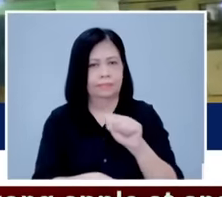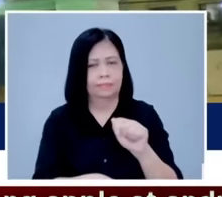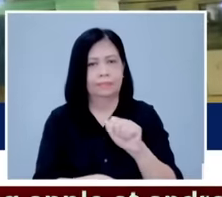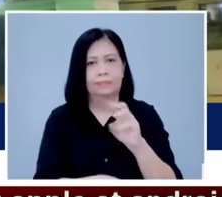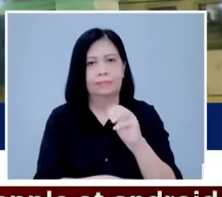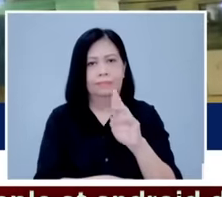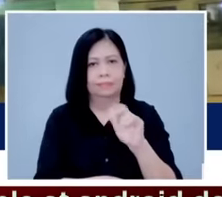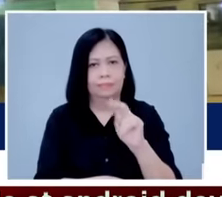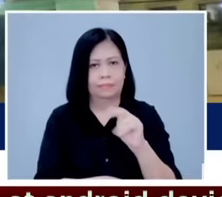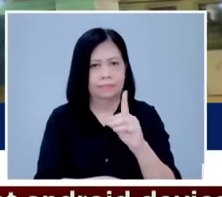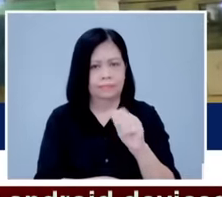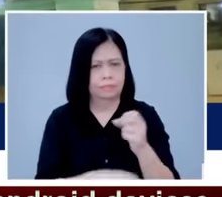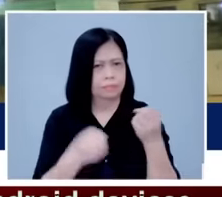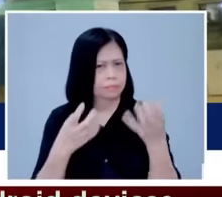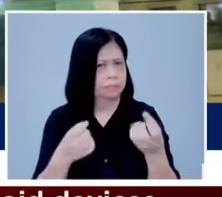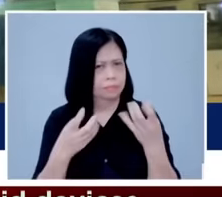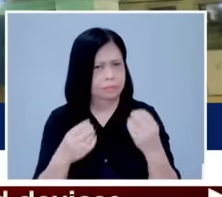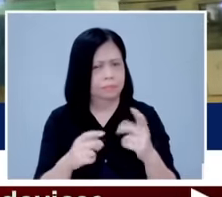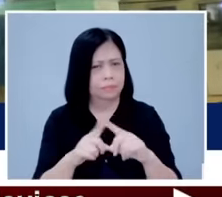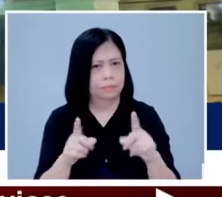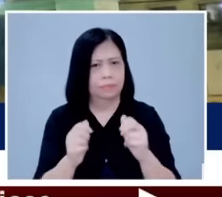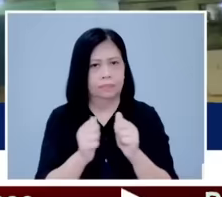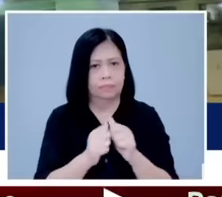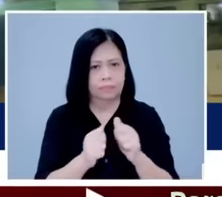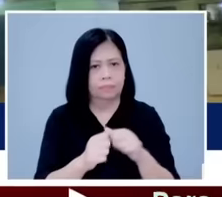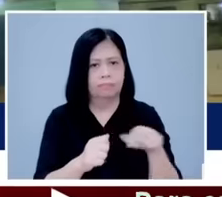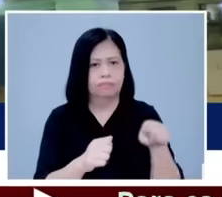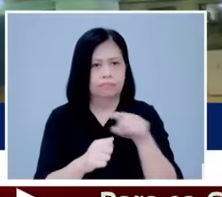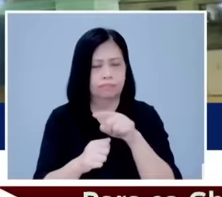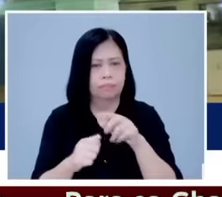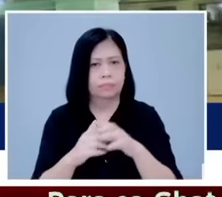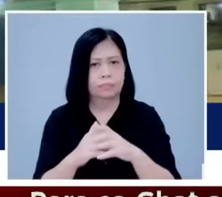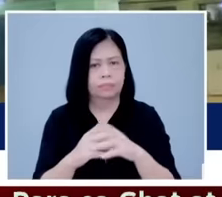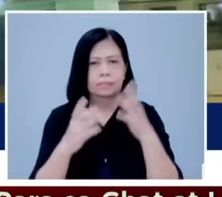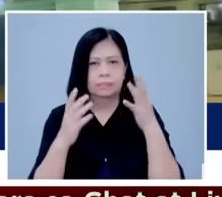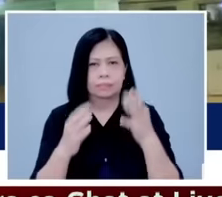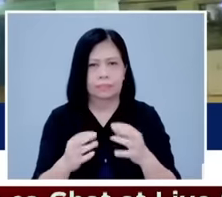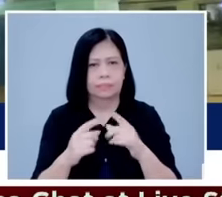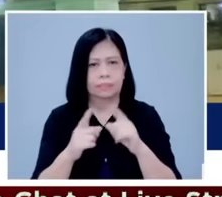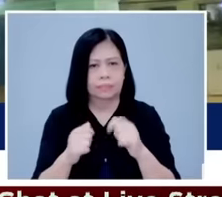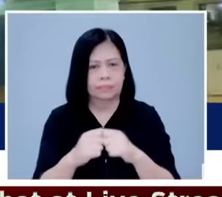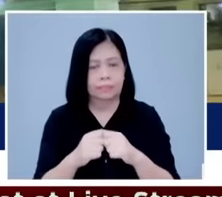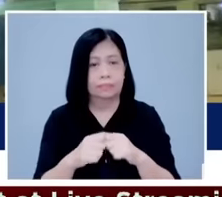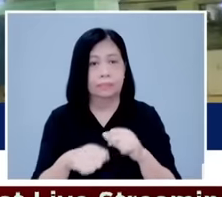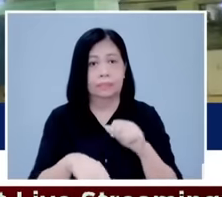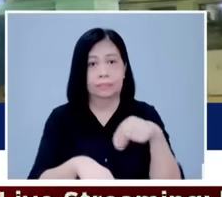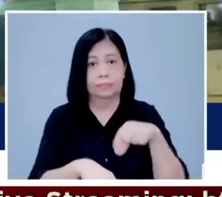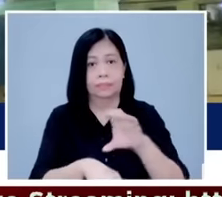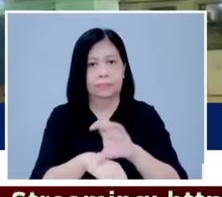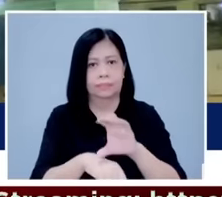mga replika ng Poong Nazareno at maging mga estandartes ay mas binabuti na ng simbahan ng Quiapo na agahan yung pagbabasbas